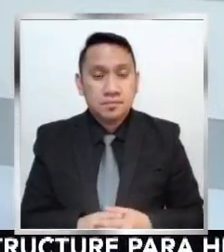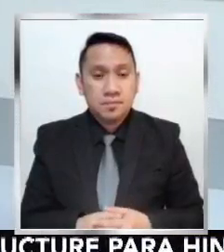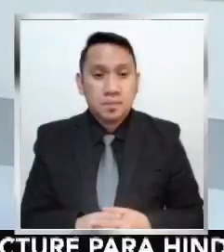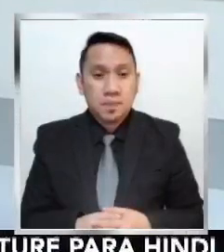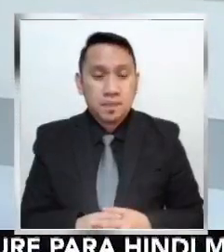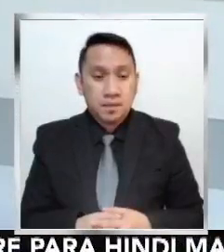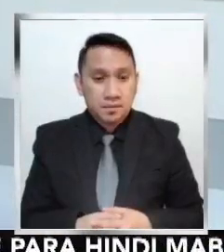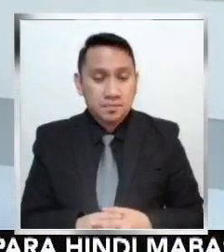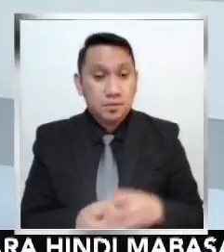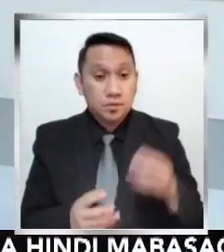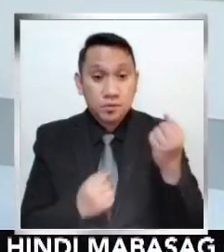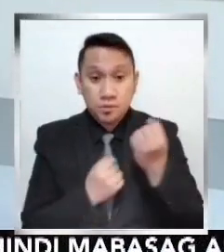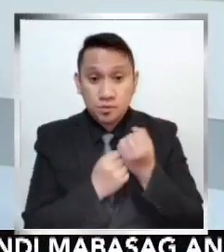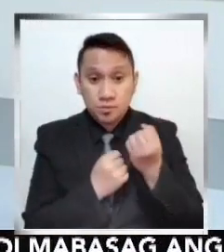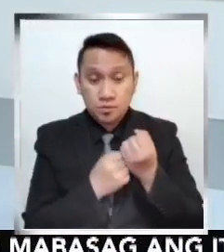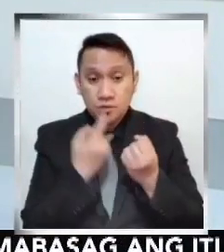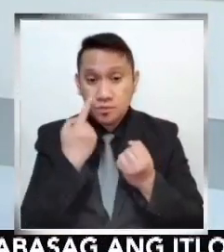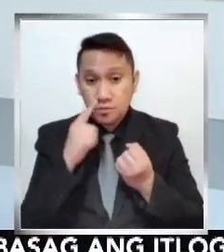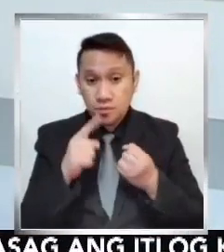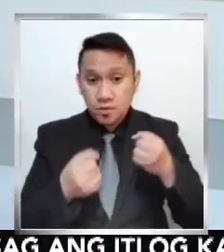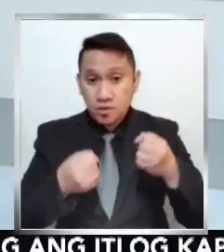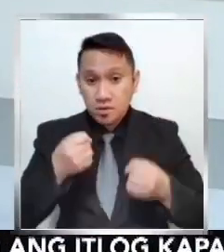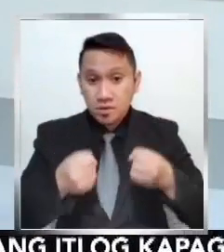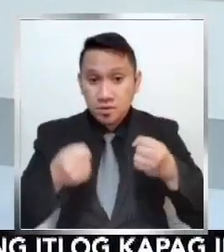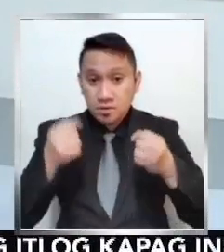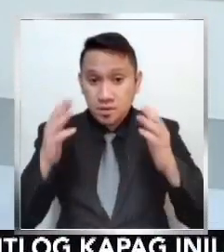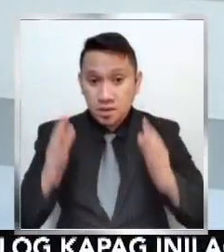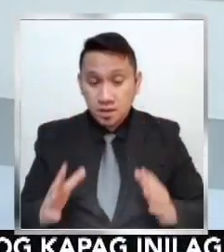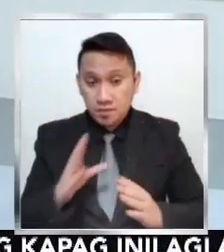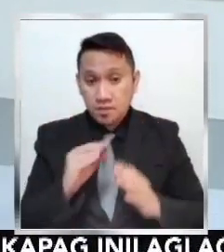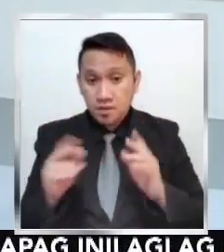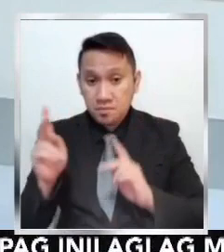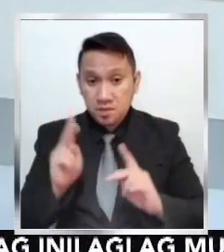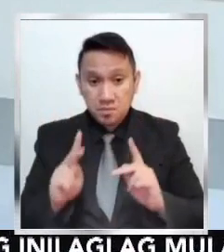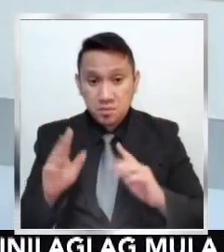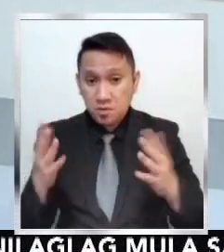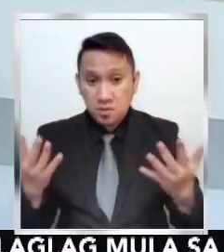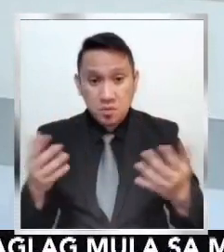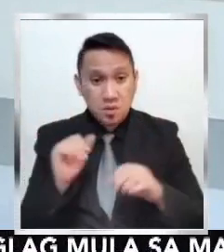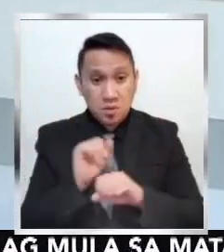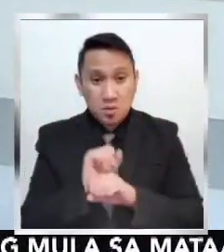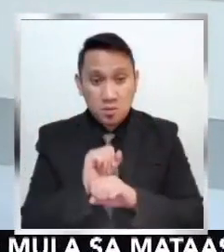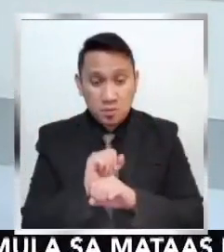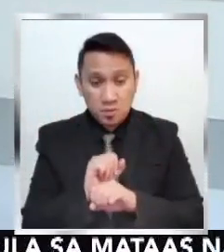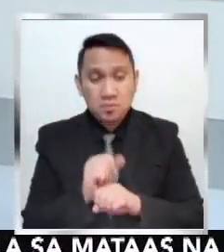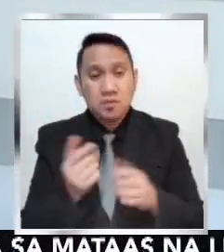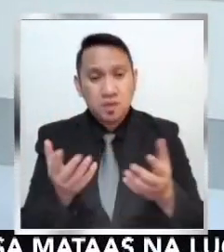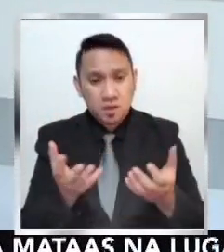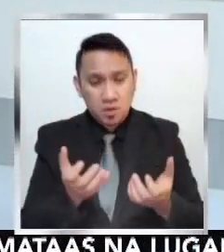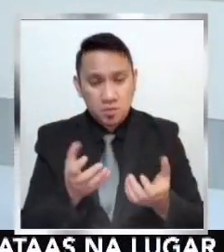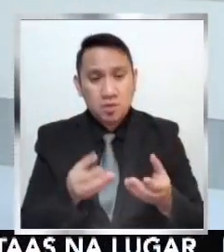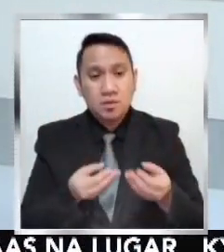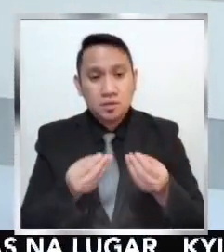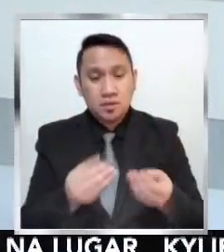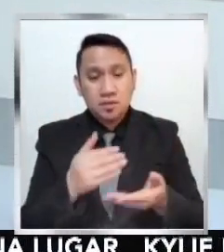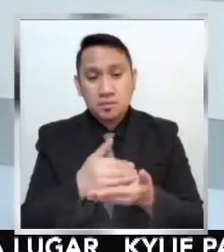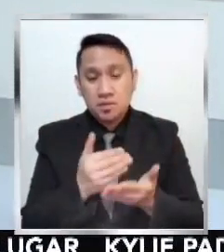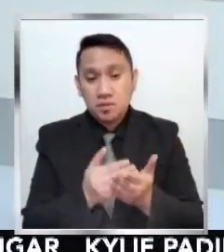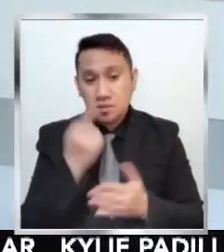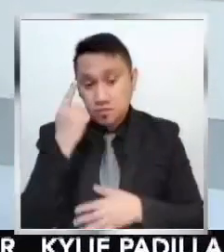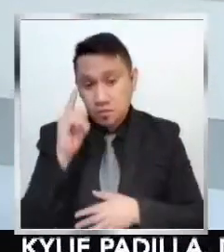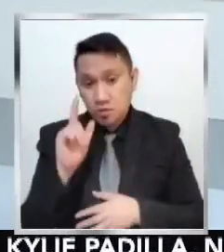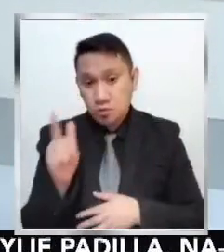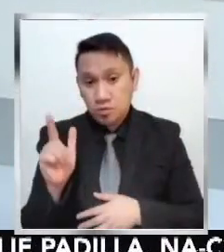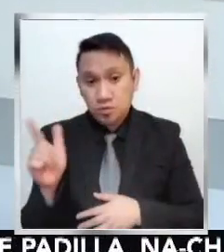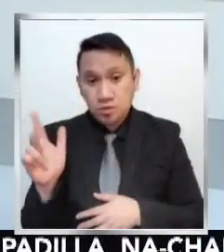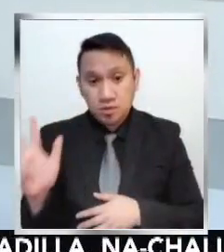Ayuda para sa mga motorista, commuter at mga walang trabaho ang ilan sa mga gustong pondohan sa 2023 national budget